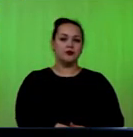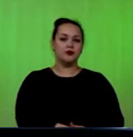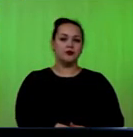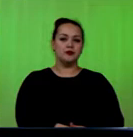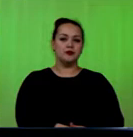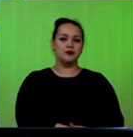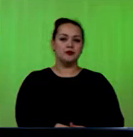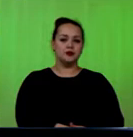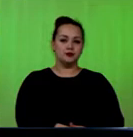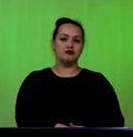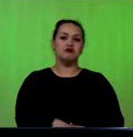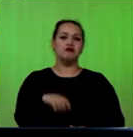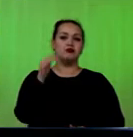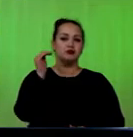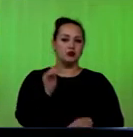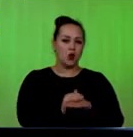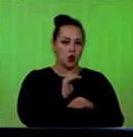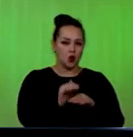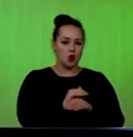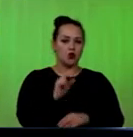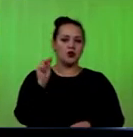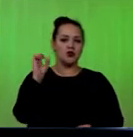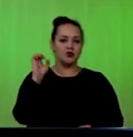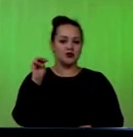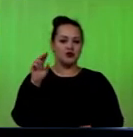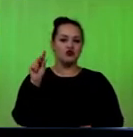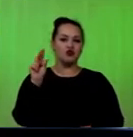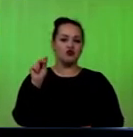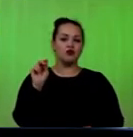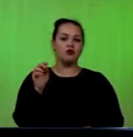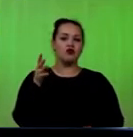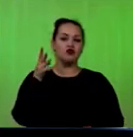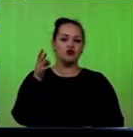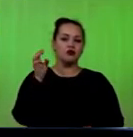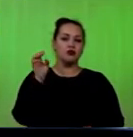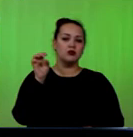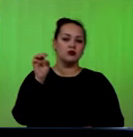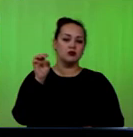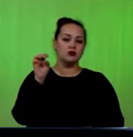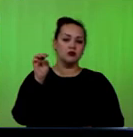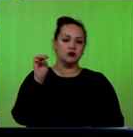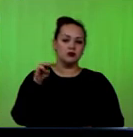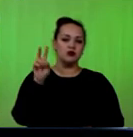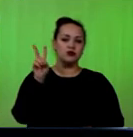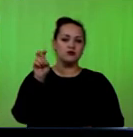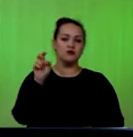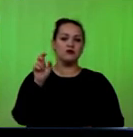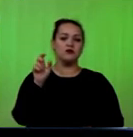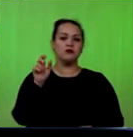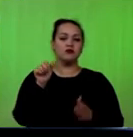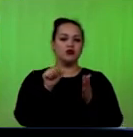молодцы частное чисел 4200 и 6 равно